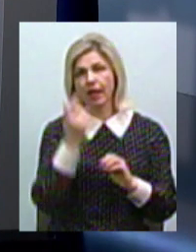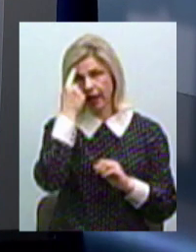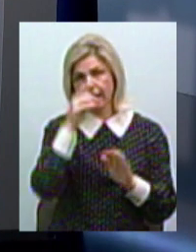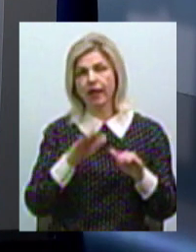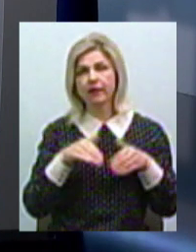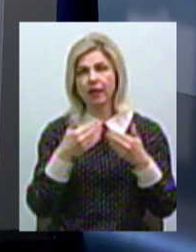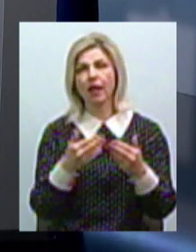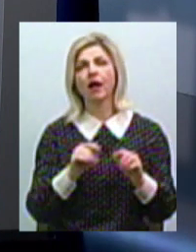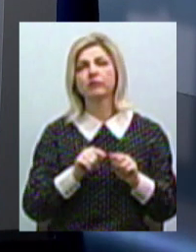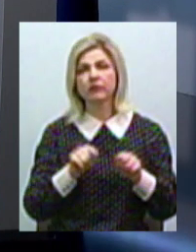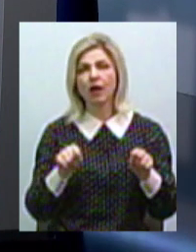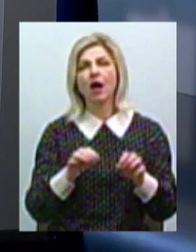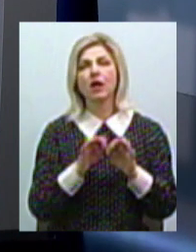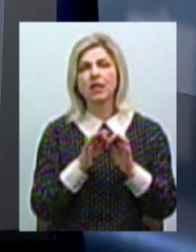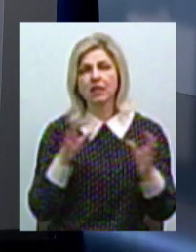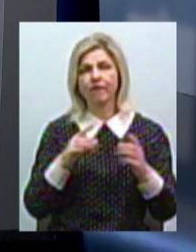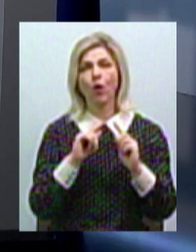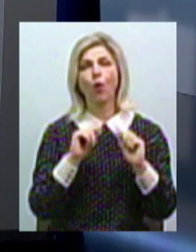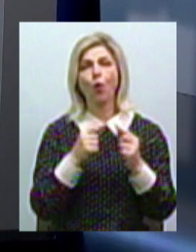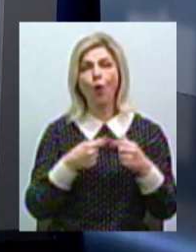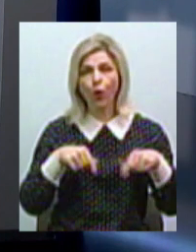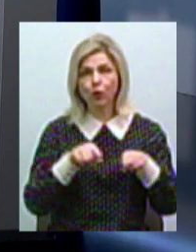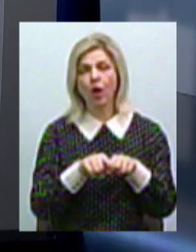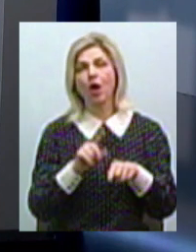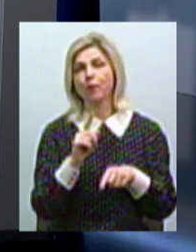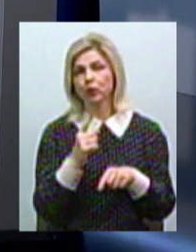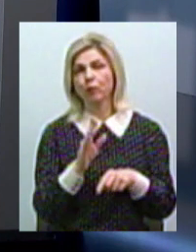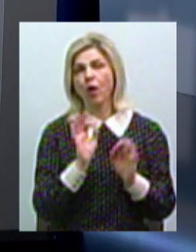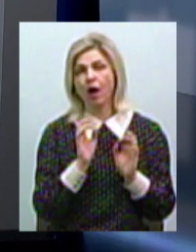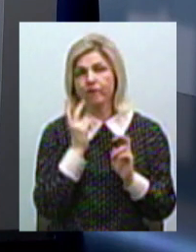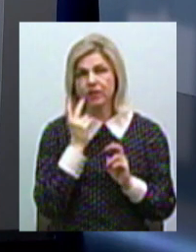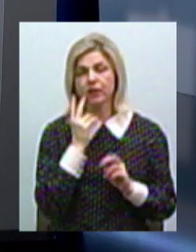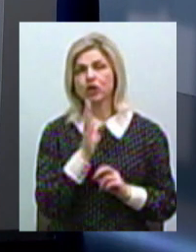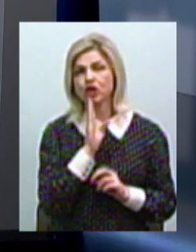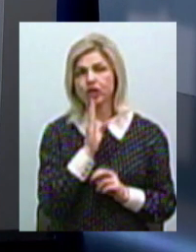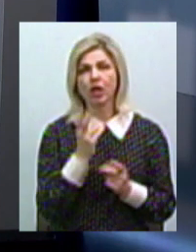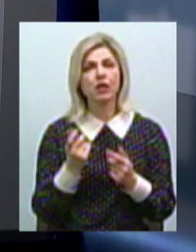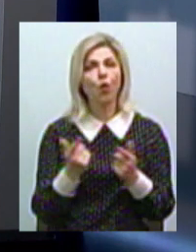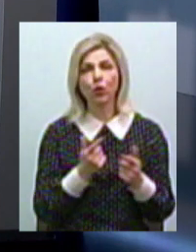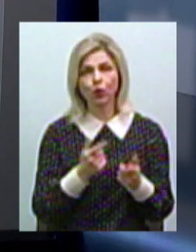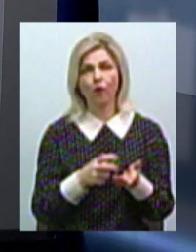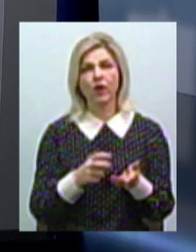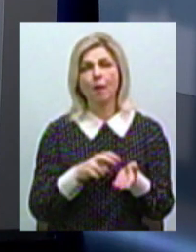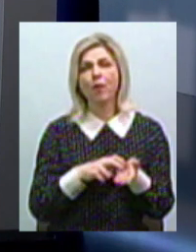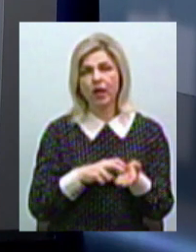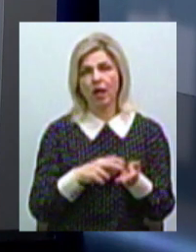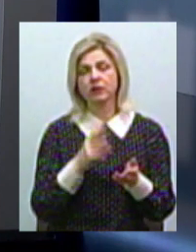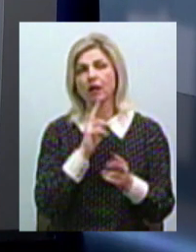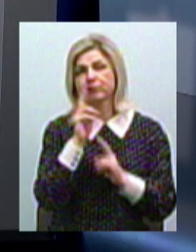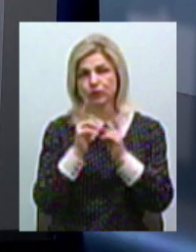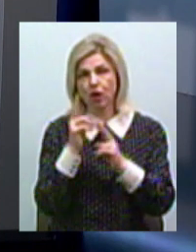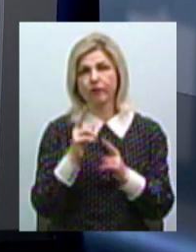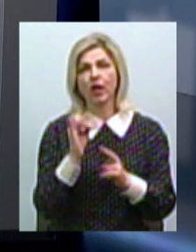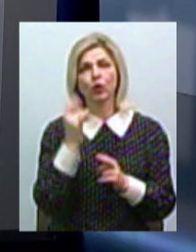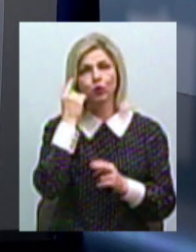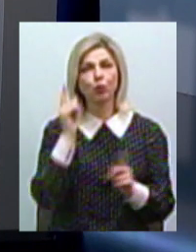таки коло, розривати коло систематичного насильства. Тому що, як правило, жінки не готові звертатися, вони бояться того, що насильство повернеться знову і знову,